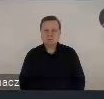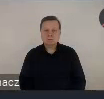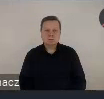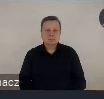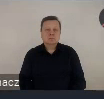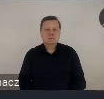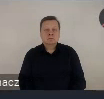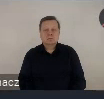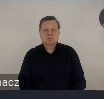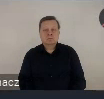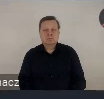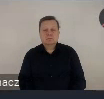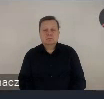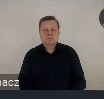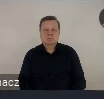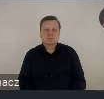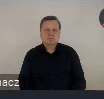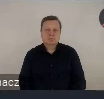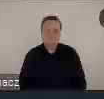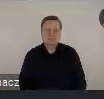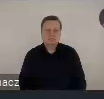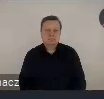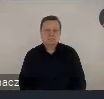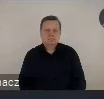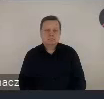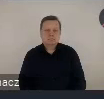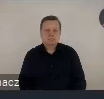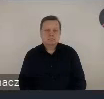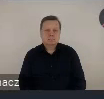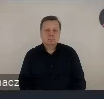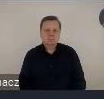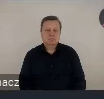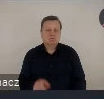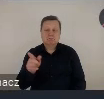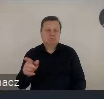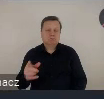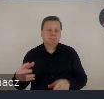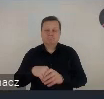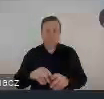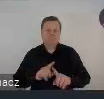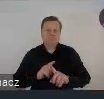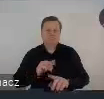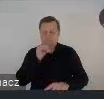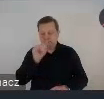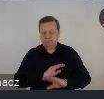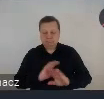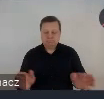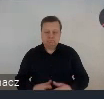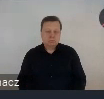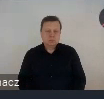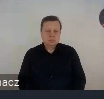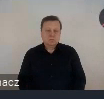nie są jednym z tych podmiotów, które mogłyby